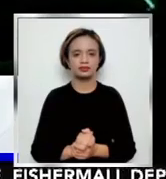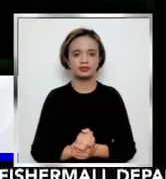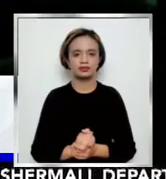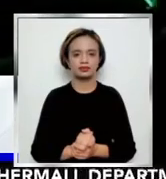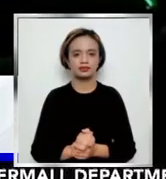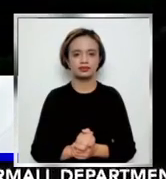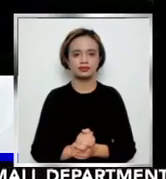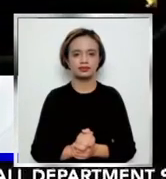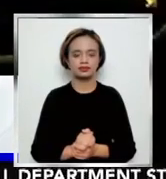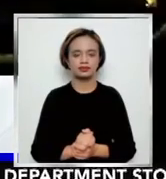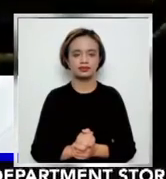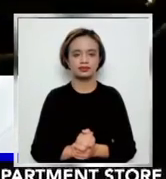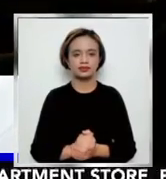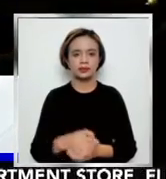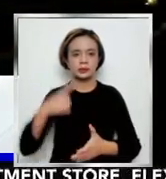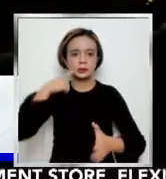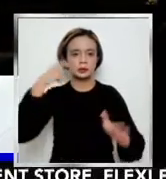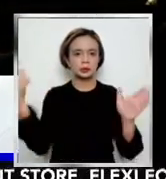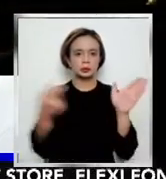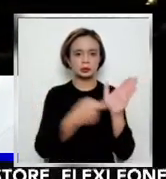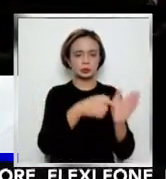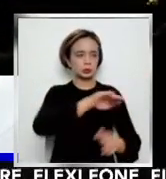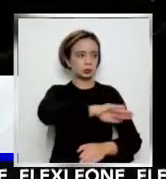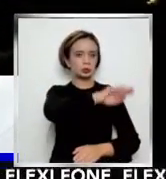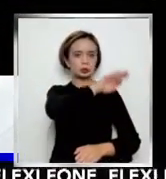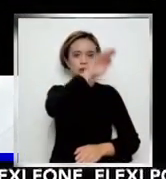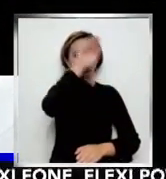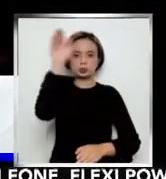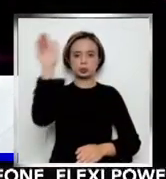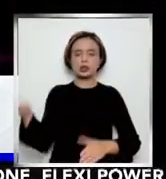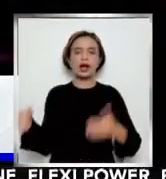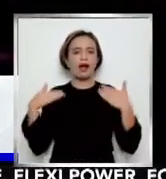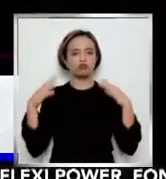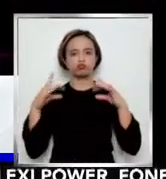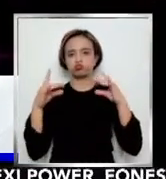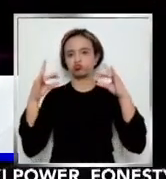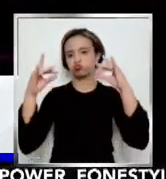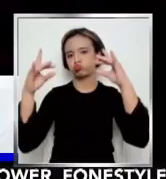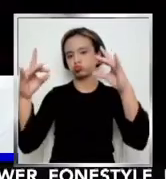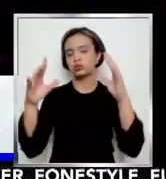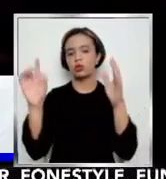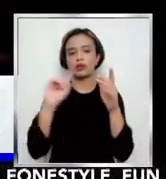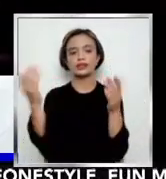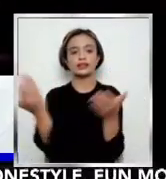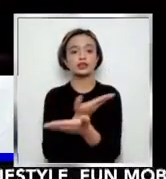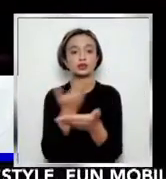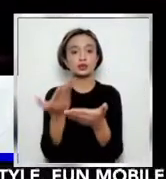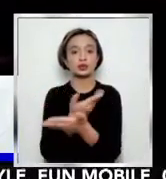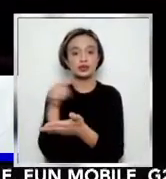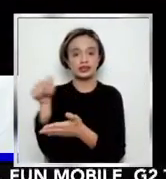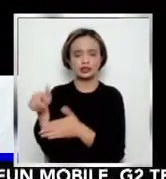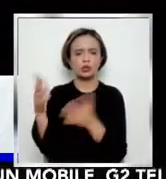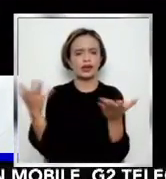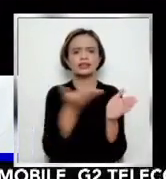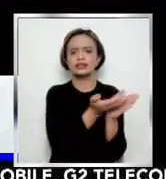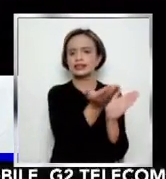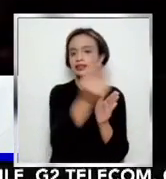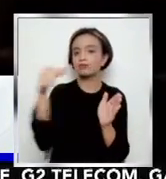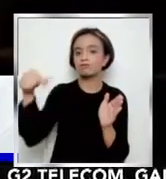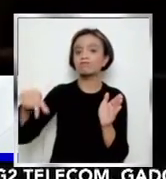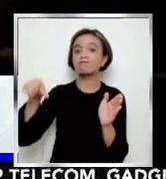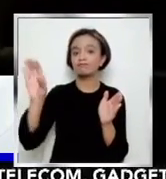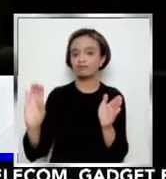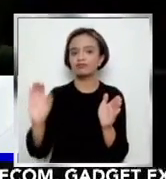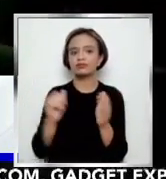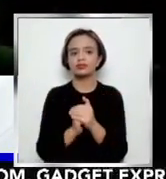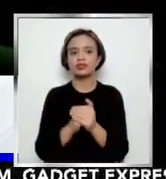Agaw pansin na sa laki ng arko, inilawan pa ng iba't ibang spotlight ang bagong landmark na ito sa pagitan ng Pasig at Quezon City. Ito ang tulay